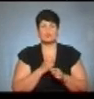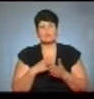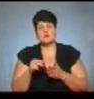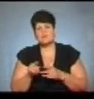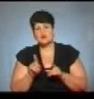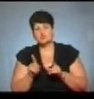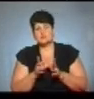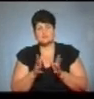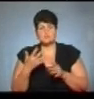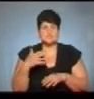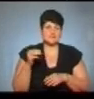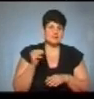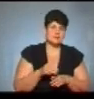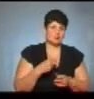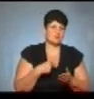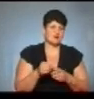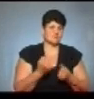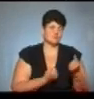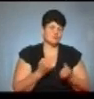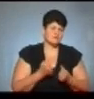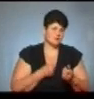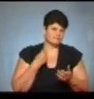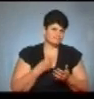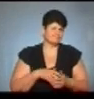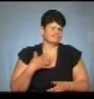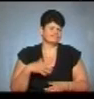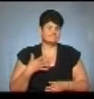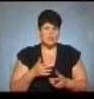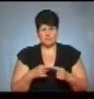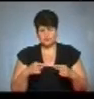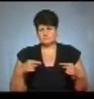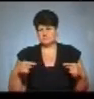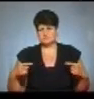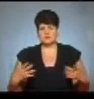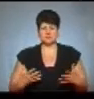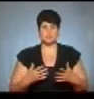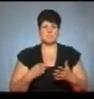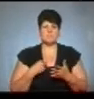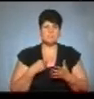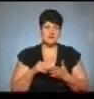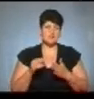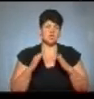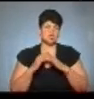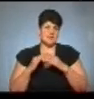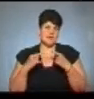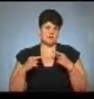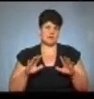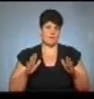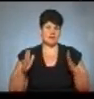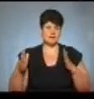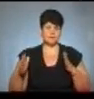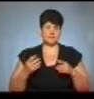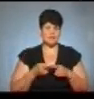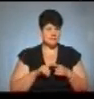закупівлі понад 50 тисяч, або придбання автомобіля дороговартісного, чи інших таких, придбання житла і інших моментів. І